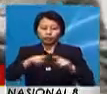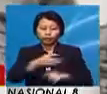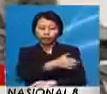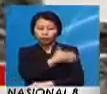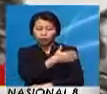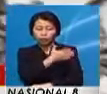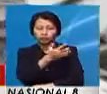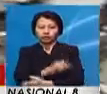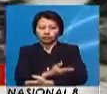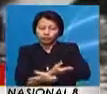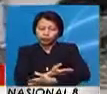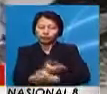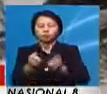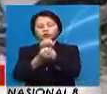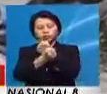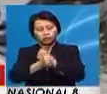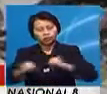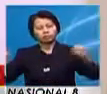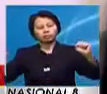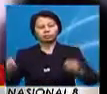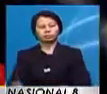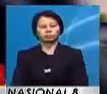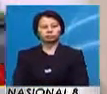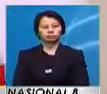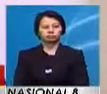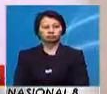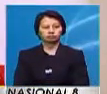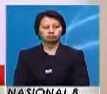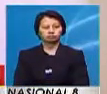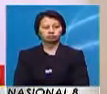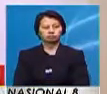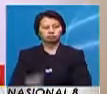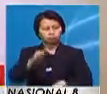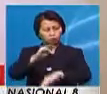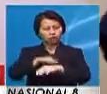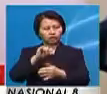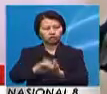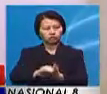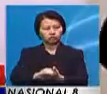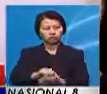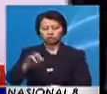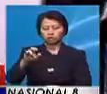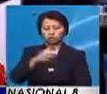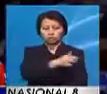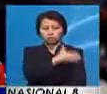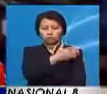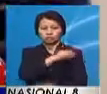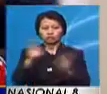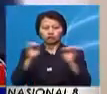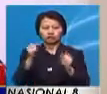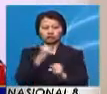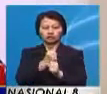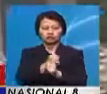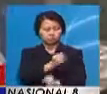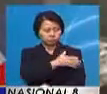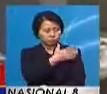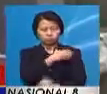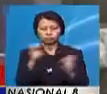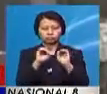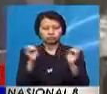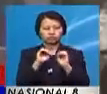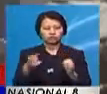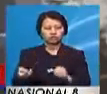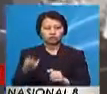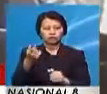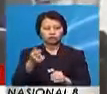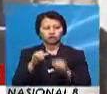anaknya terselamat dalam kejadian itu. Itu jama Umi tara kerja as a maid. Dia